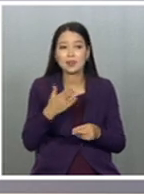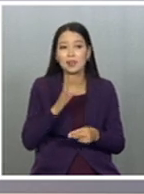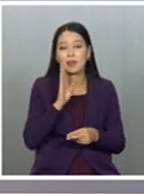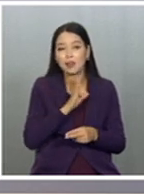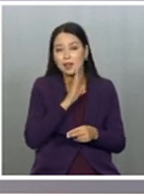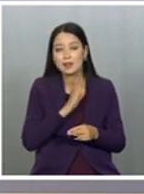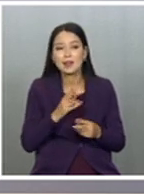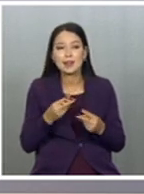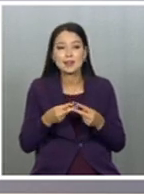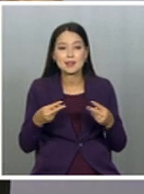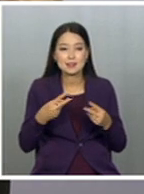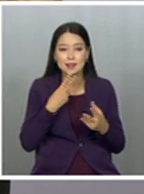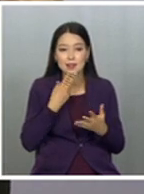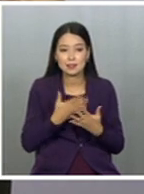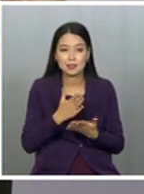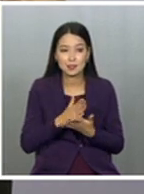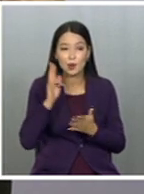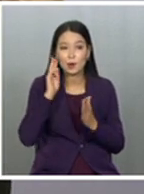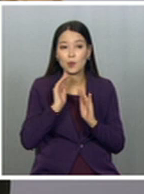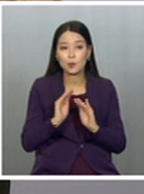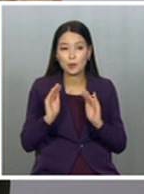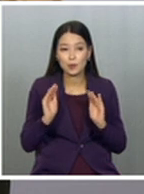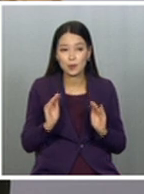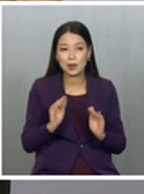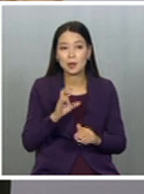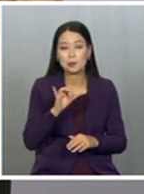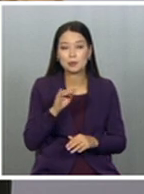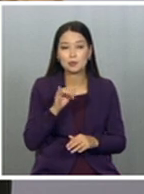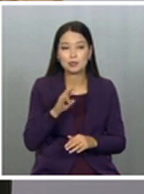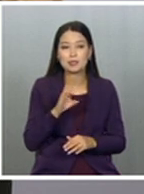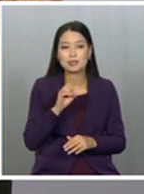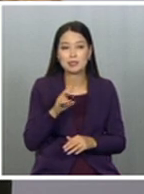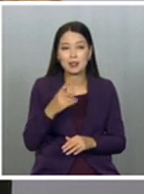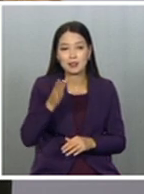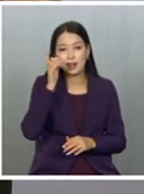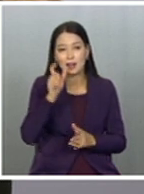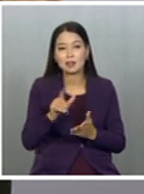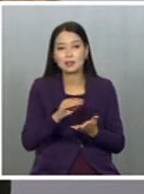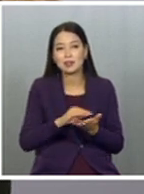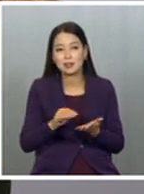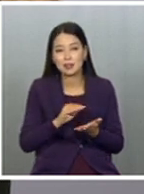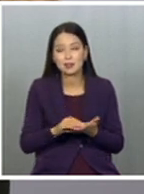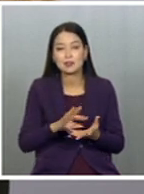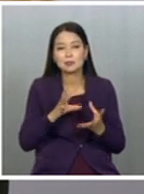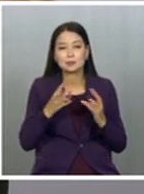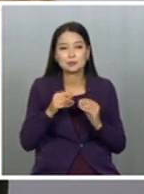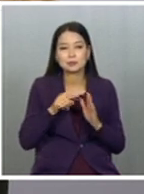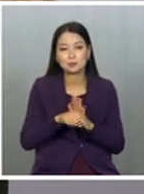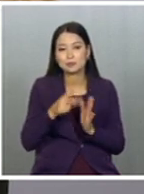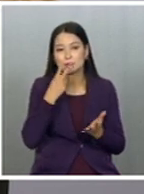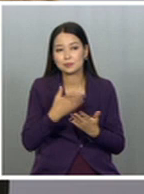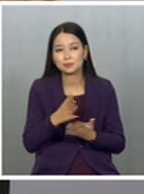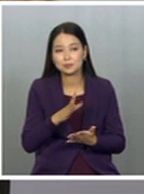теңсіздігі. Оқушылар, Біржан Сара ақынның тағдырына аяушылық танытты. Енді